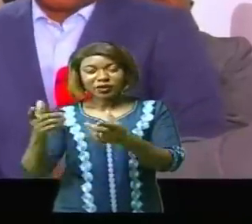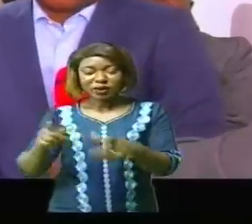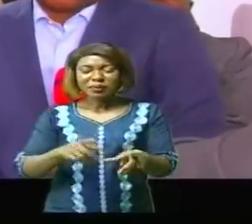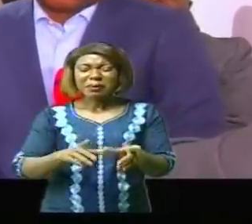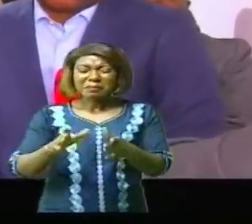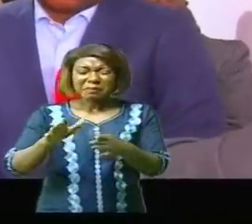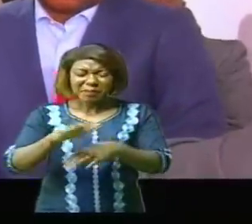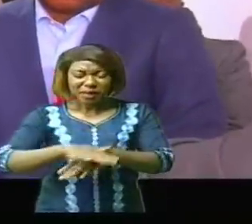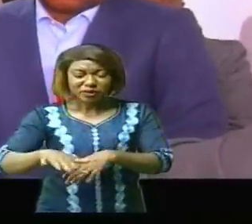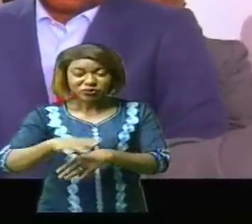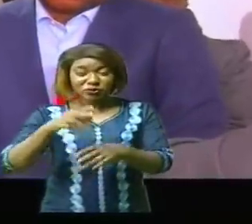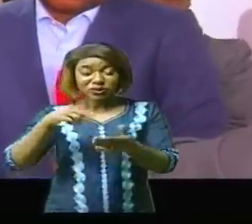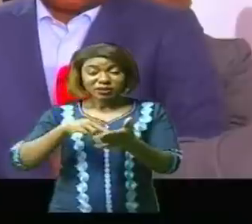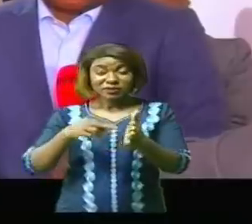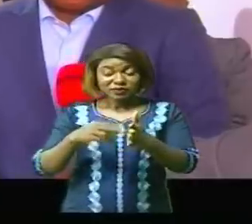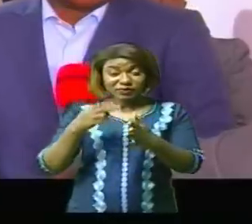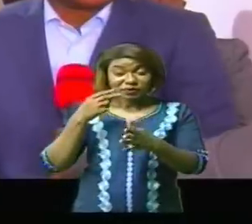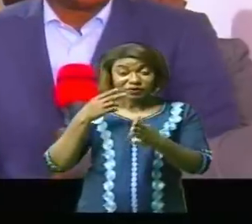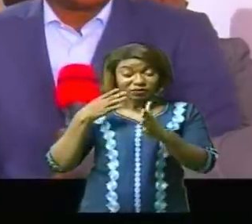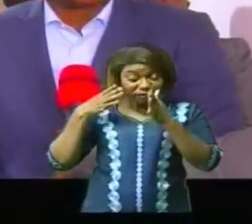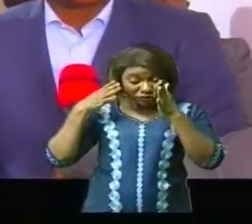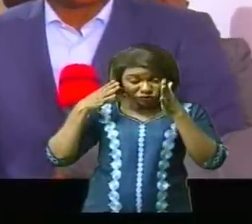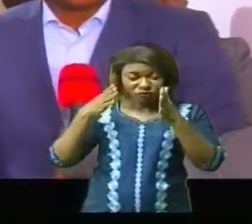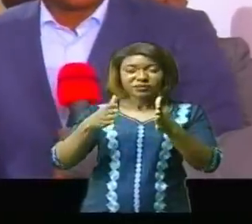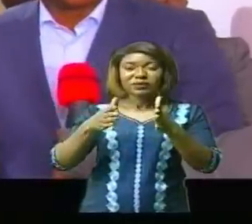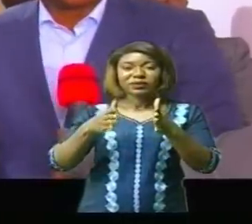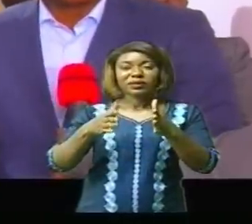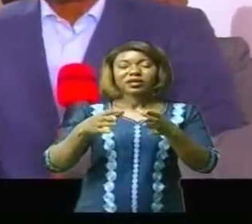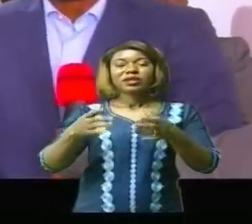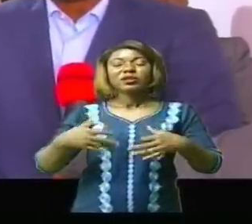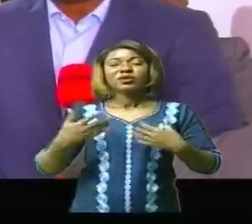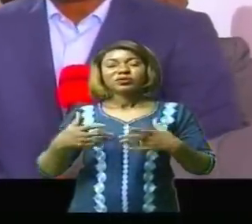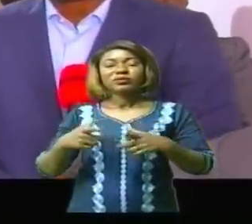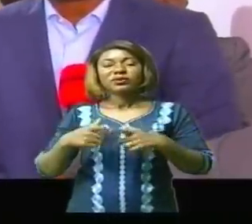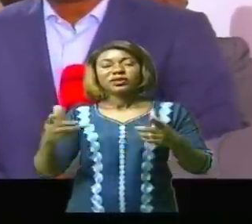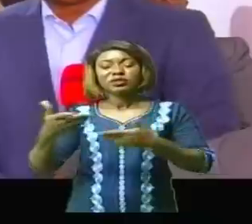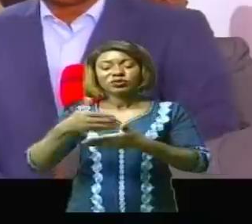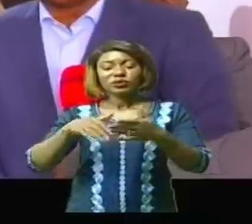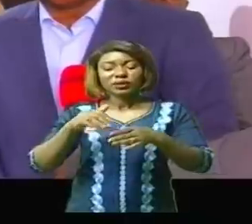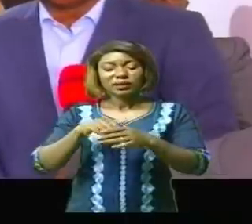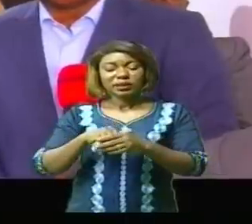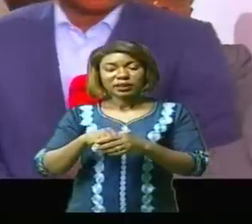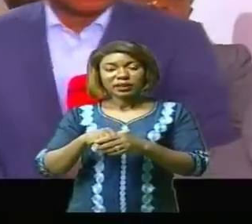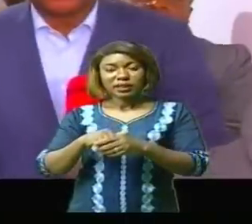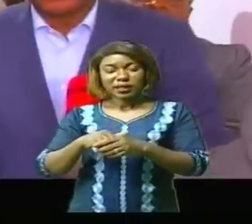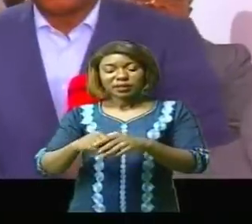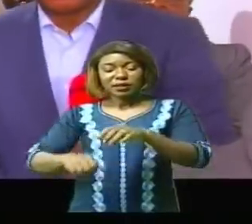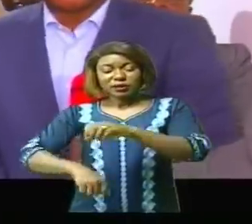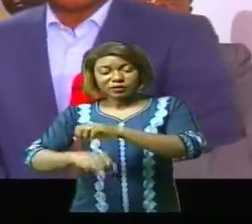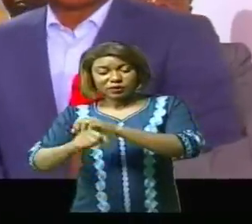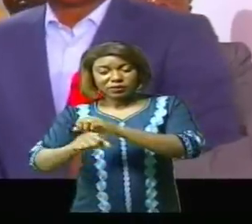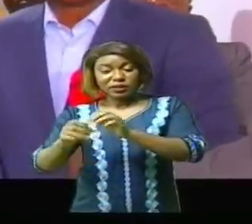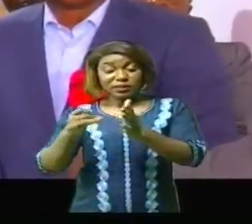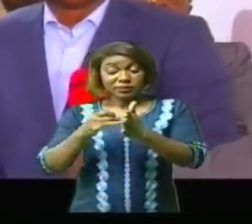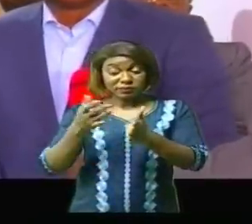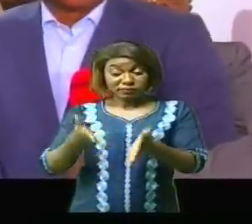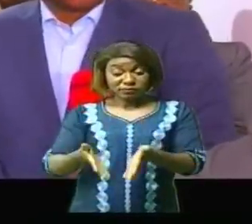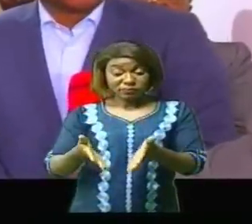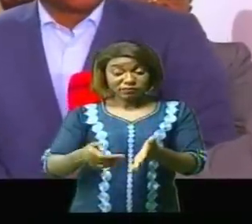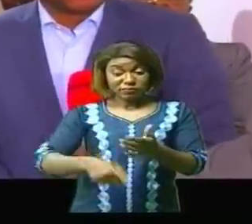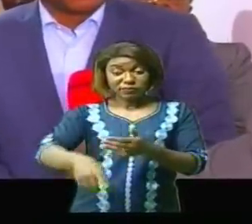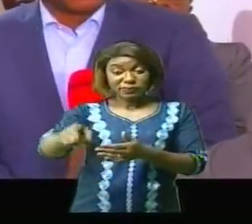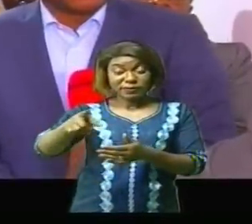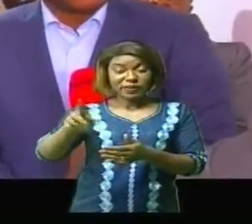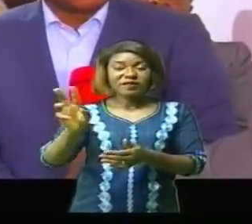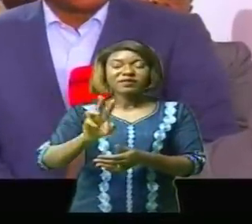Donc, c'est une joie immense que la RTNC revienne à ses anciens amours. D'ailleurs, ce dimanche, ici, le club